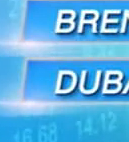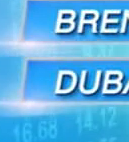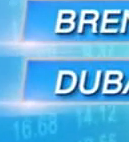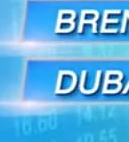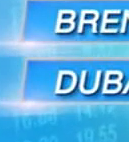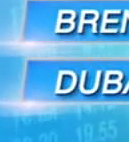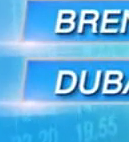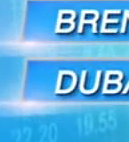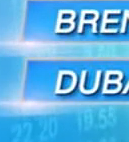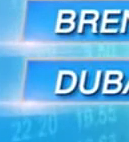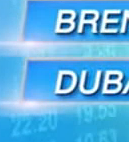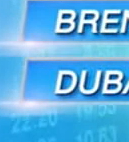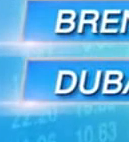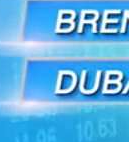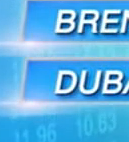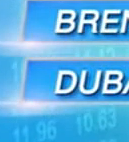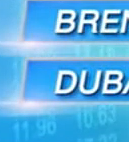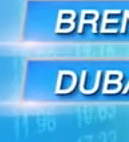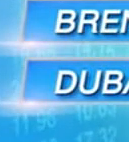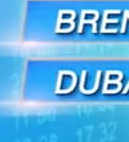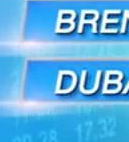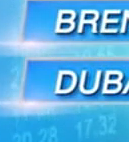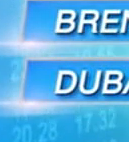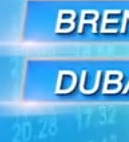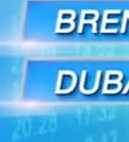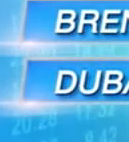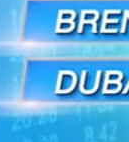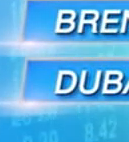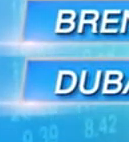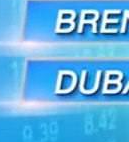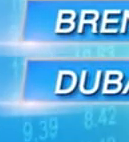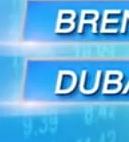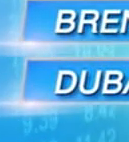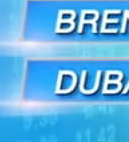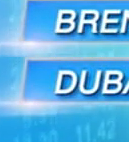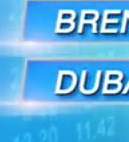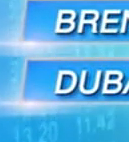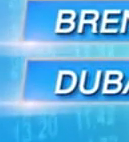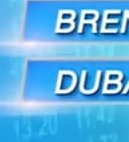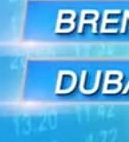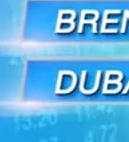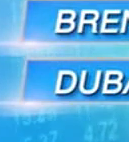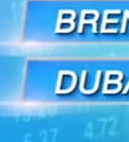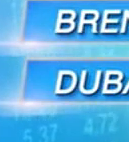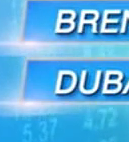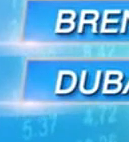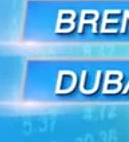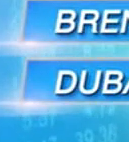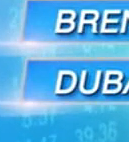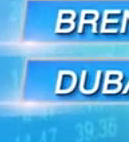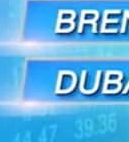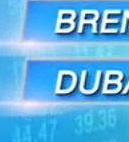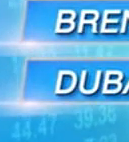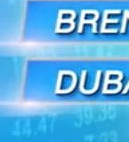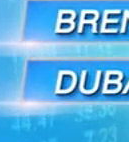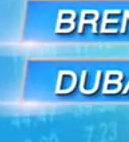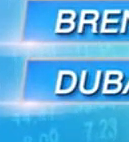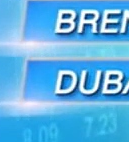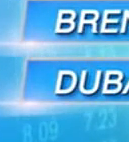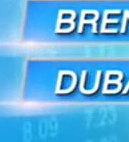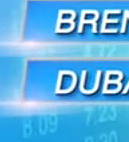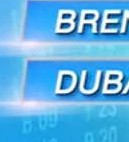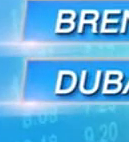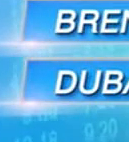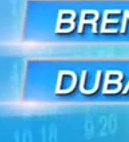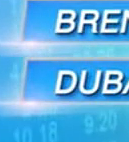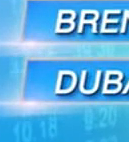ผ่านมาลดลงไปถึงสี่เหรียญ 60เซนติเมตรราคาลงมาอยู่ที่ 48เหรียญ 45เซนติเมตรต่อบาร์เรลขณะ